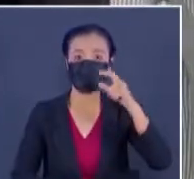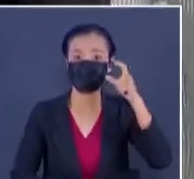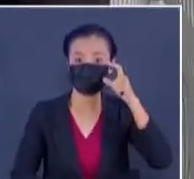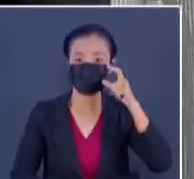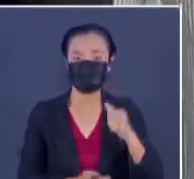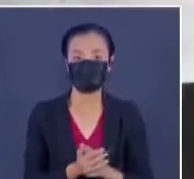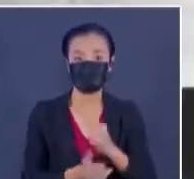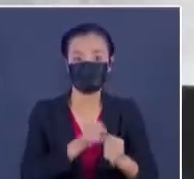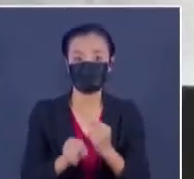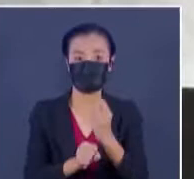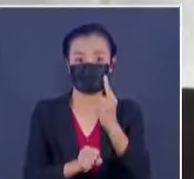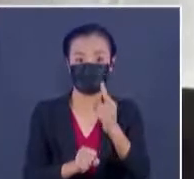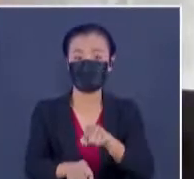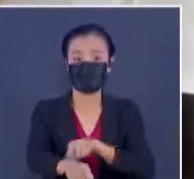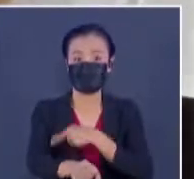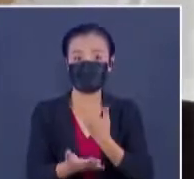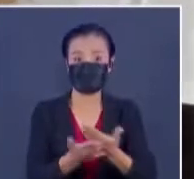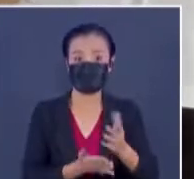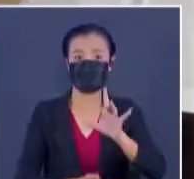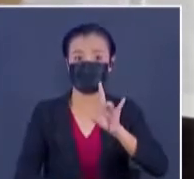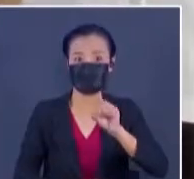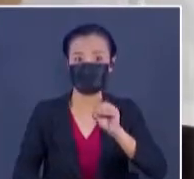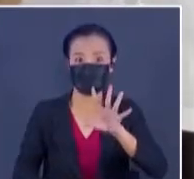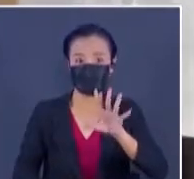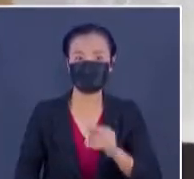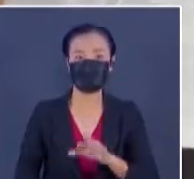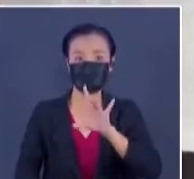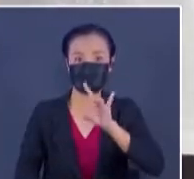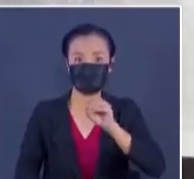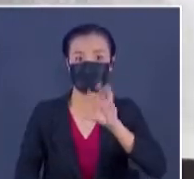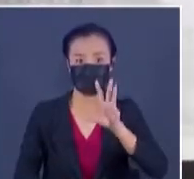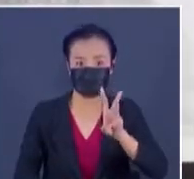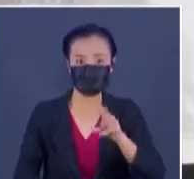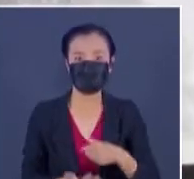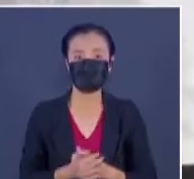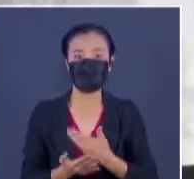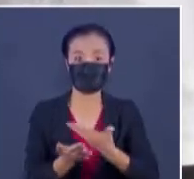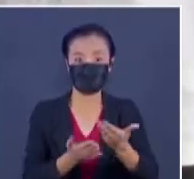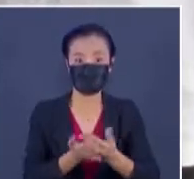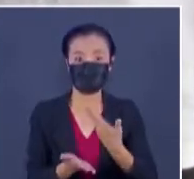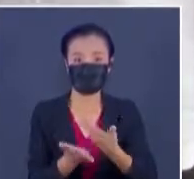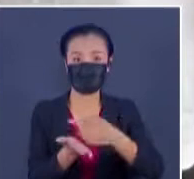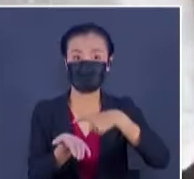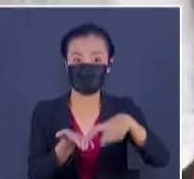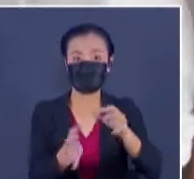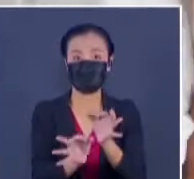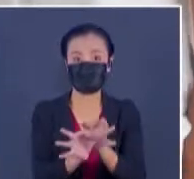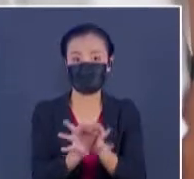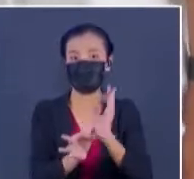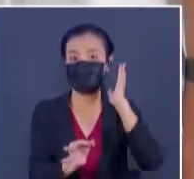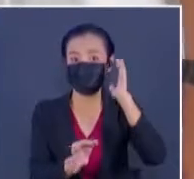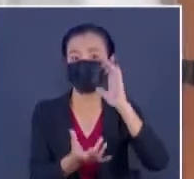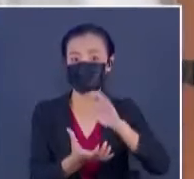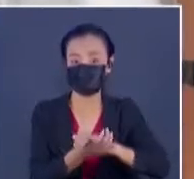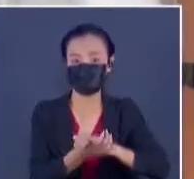ว่า1ปีโดยซื้อมาในราคา85บาทถึง86บาทครับแต่ละงวดก็จะโอนเงินเข้าบัญชีของสามีของน